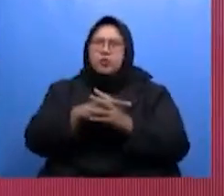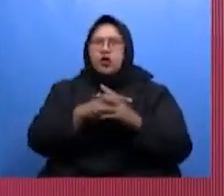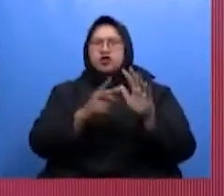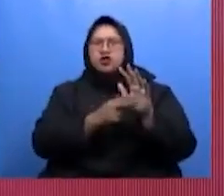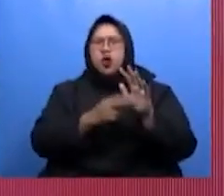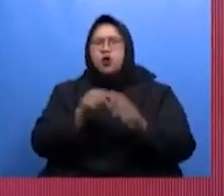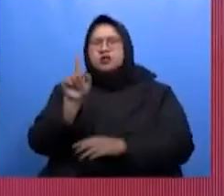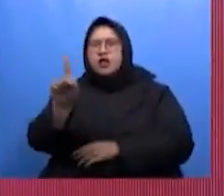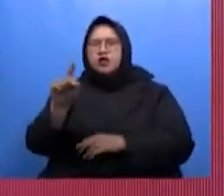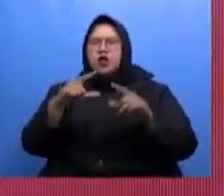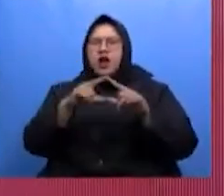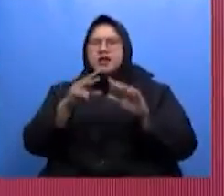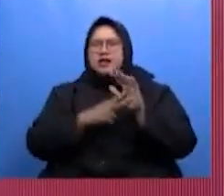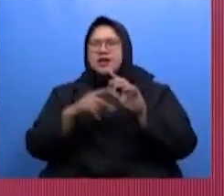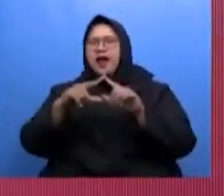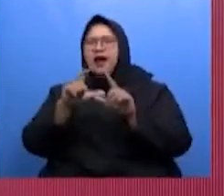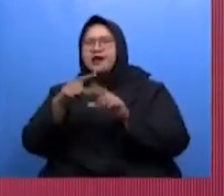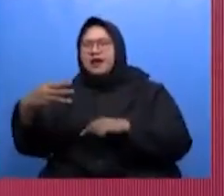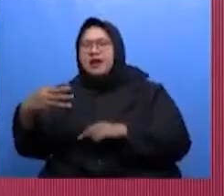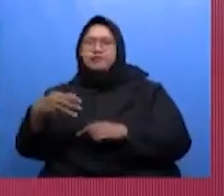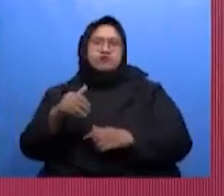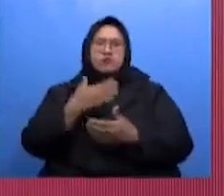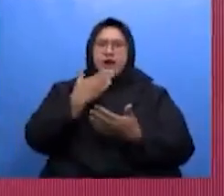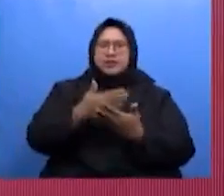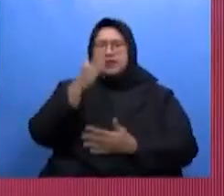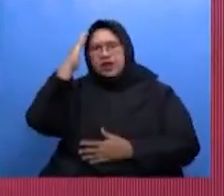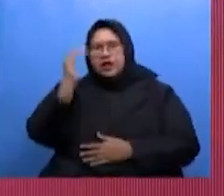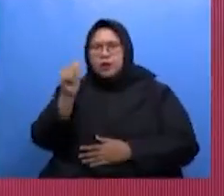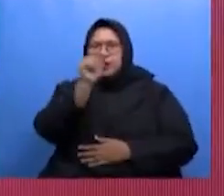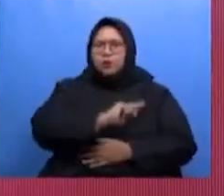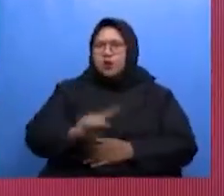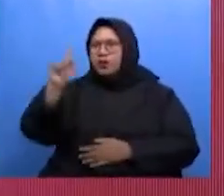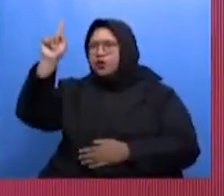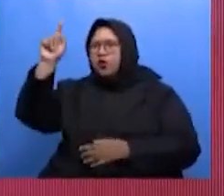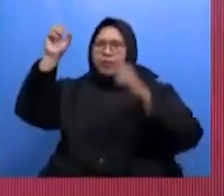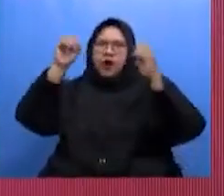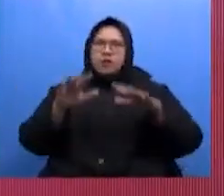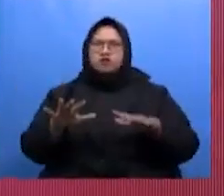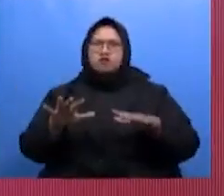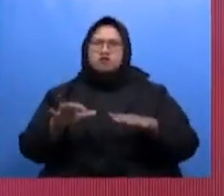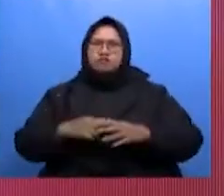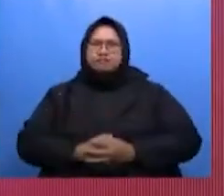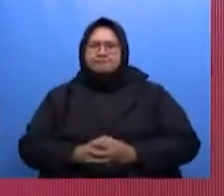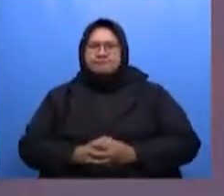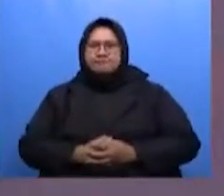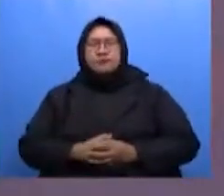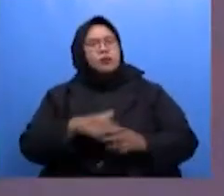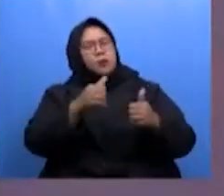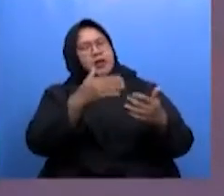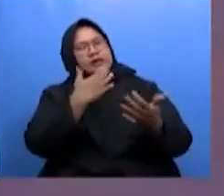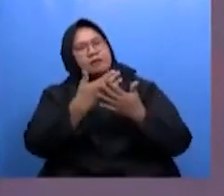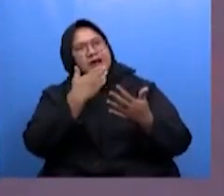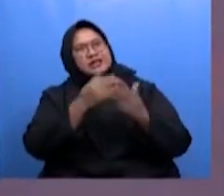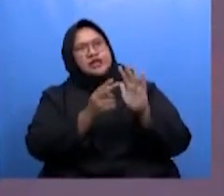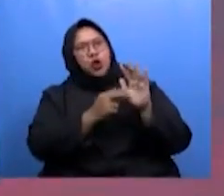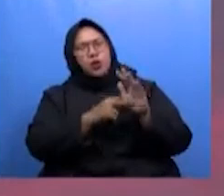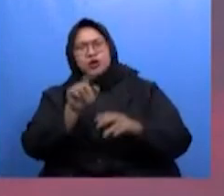nomor 1 Terima kasih wasalamualaikum warahmatullahi wabarakatuh Baik terima kasih pason nomor